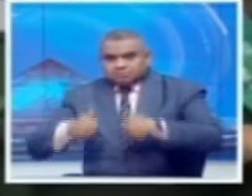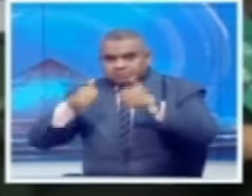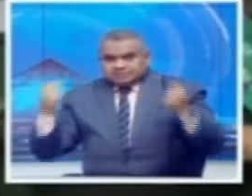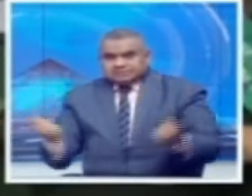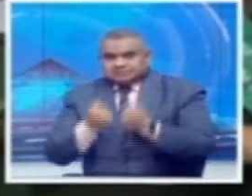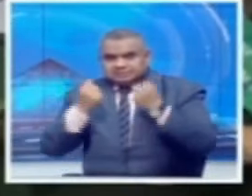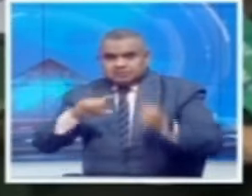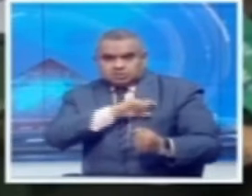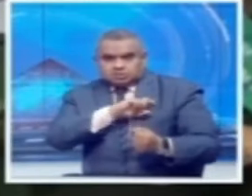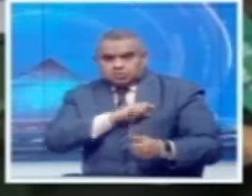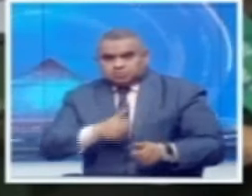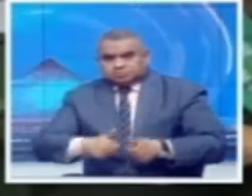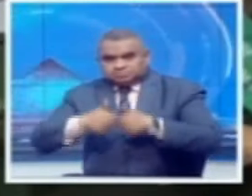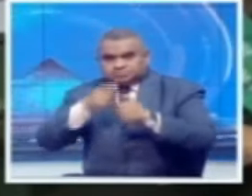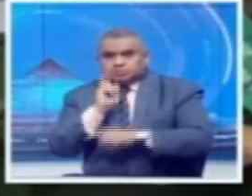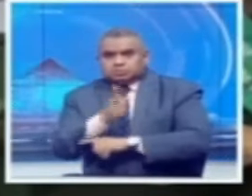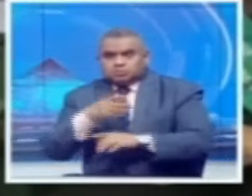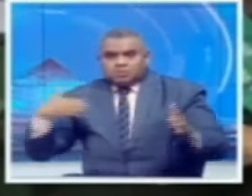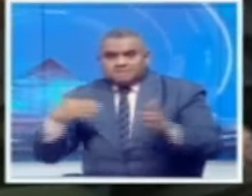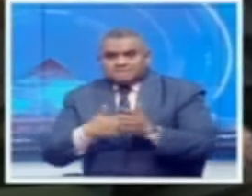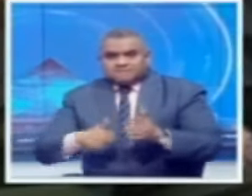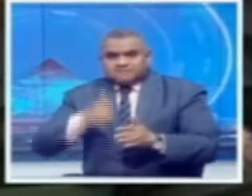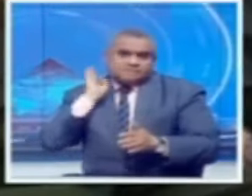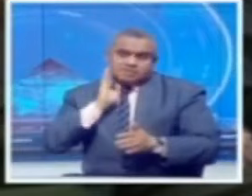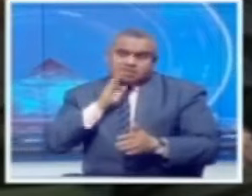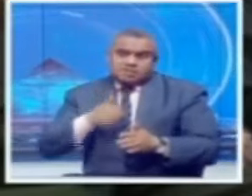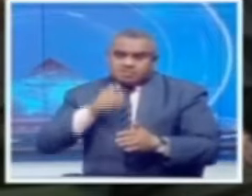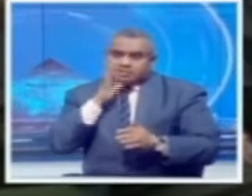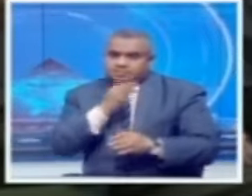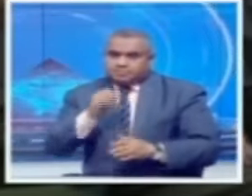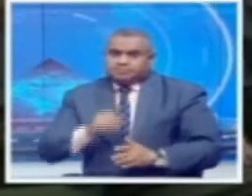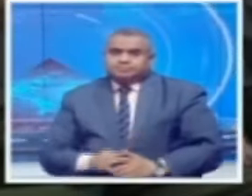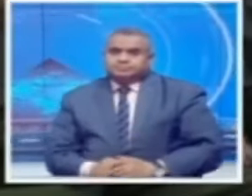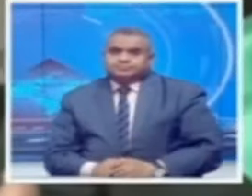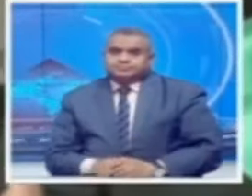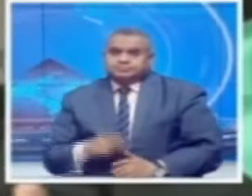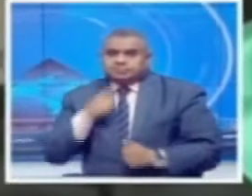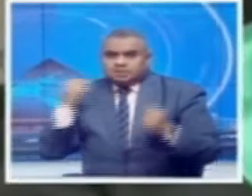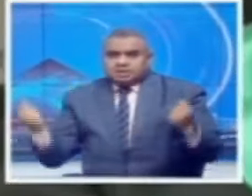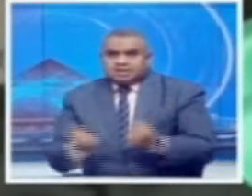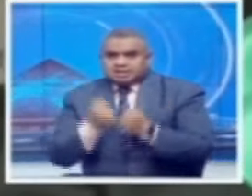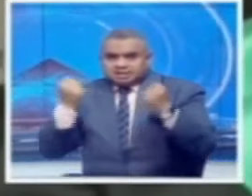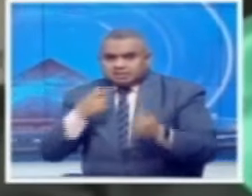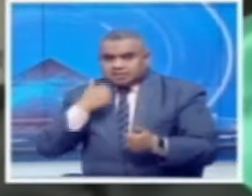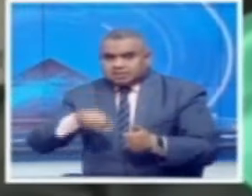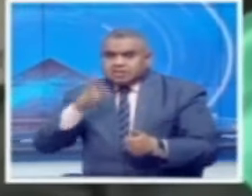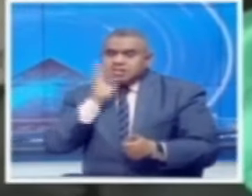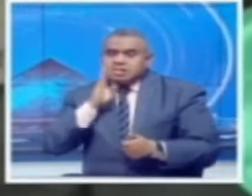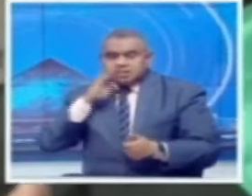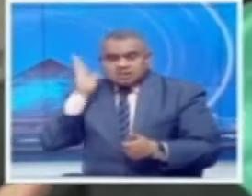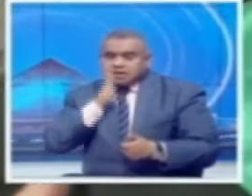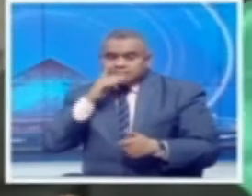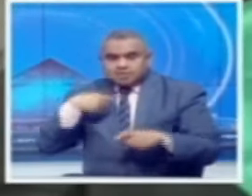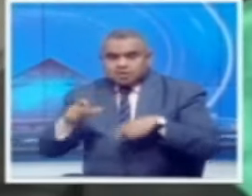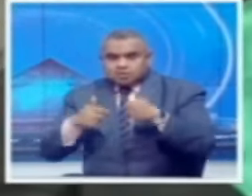الطلاب وإعداد المعلمين ممن تفوقوا كمتدربين. التدريب ده بيقائم على مهارات التعلم الحديثة، على